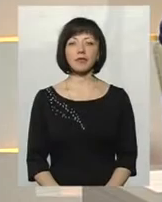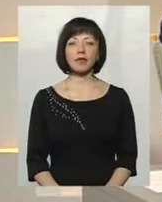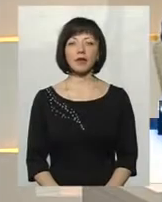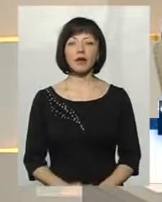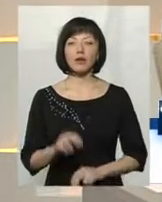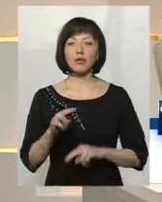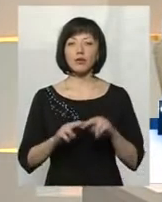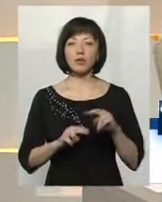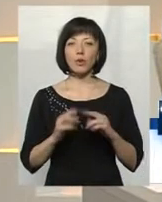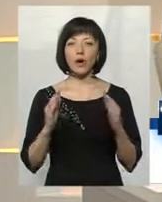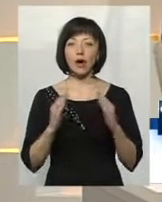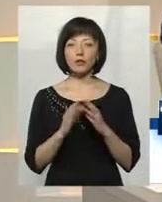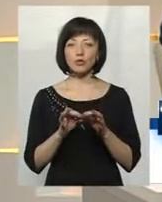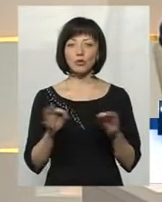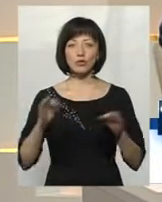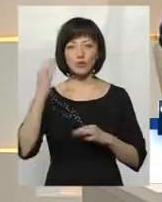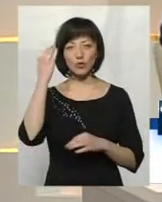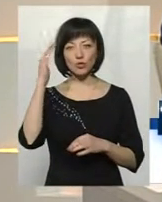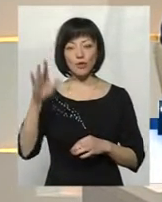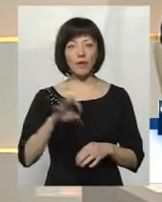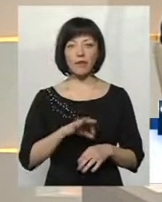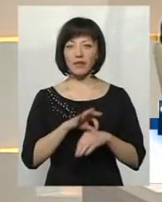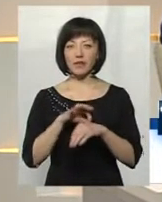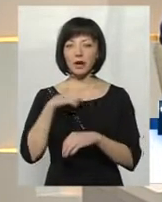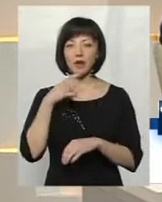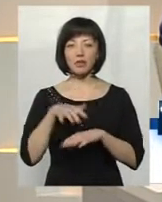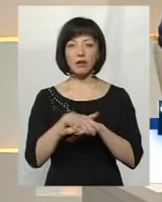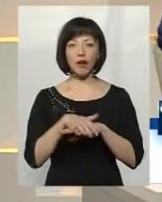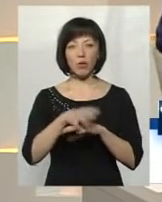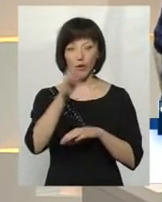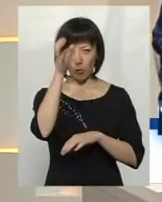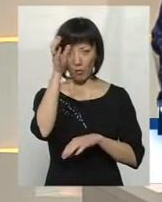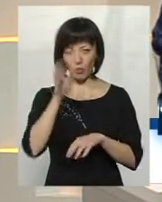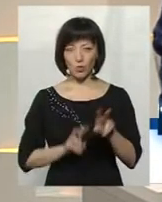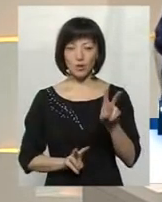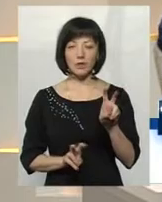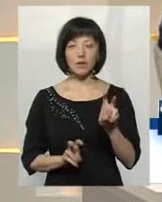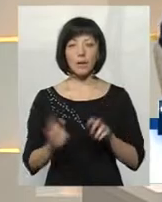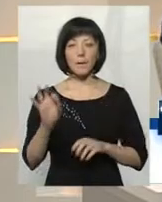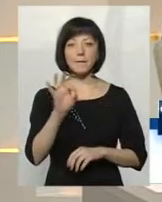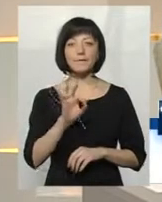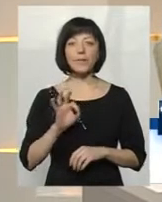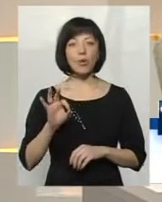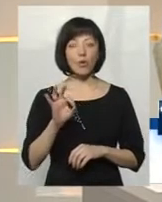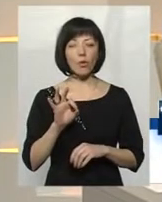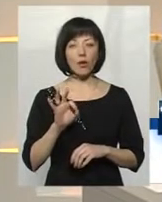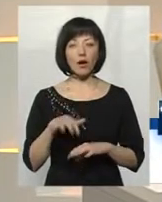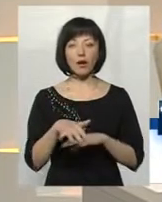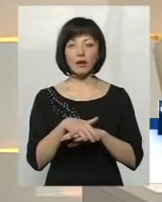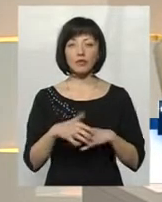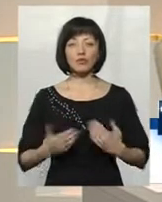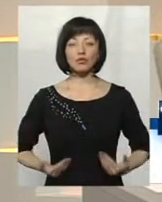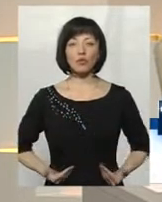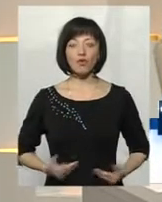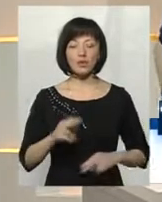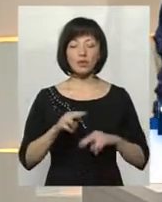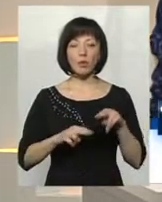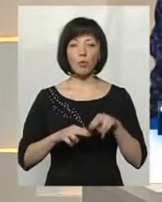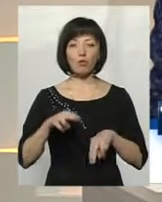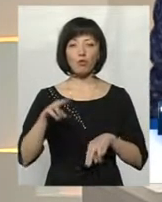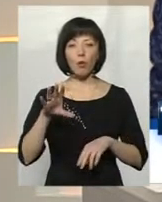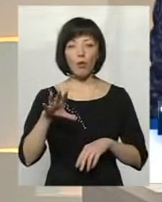Будуй хату з лободи та в чужую не веди, каже народна мудрість. Про ринок житлової забудови у